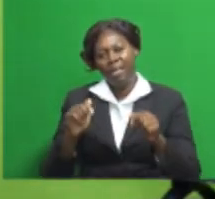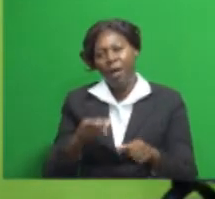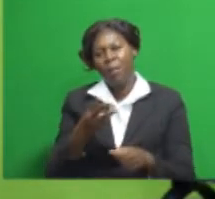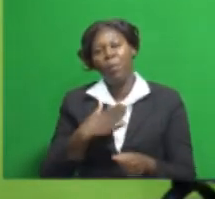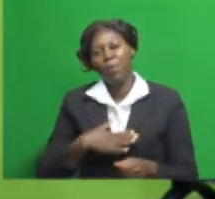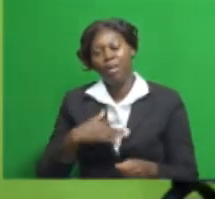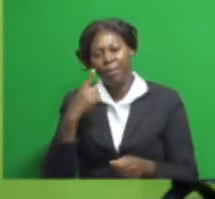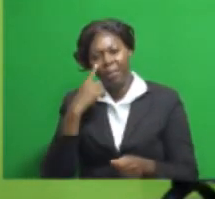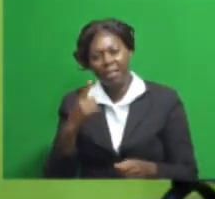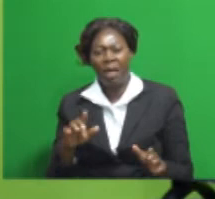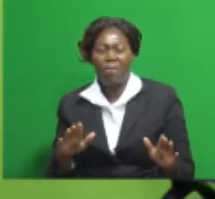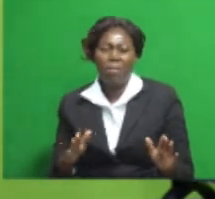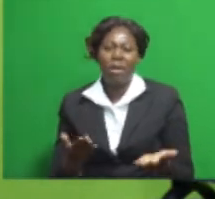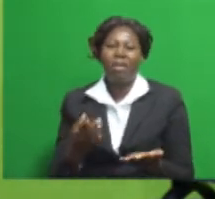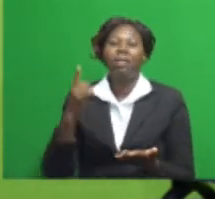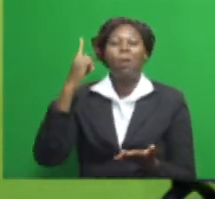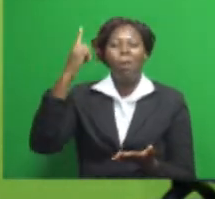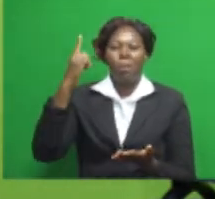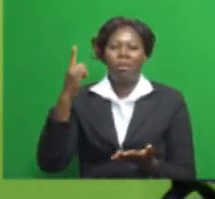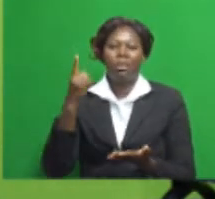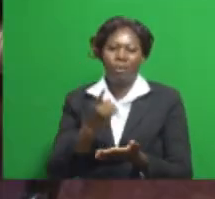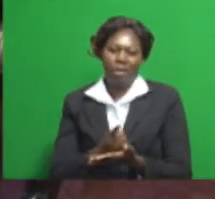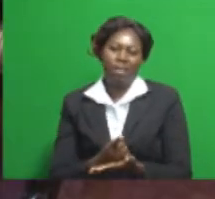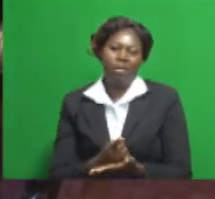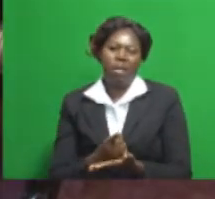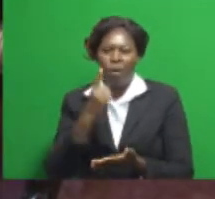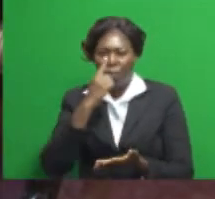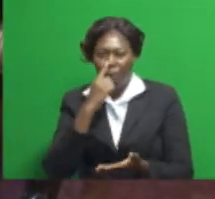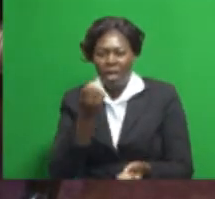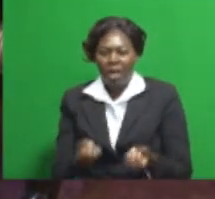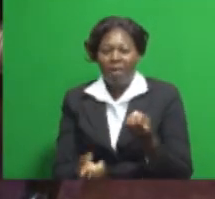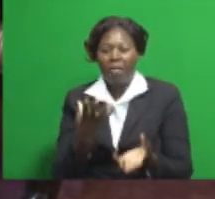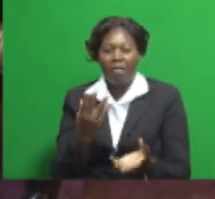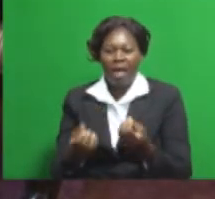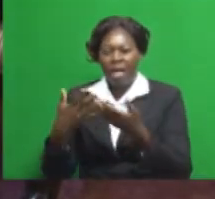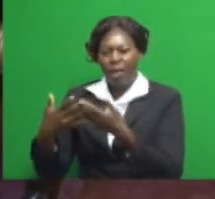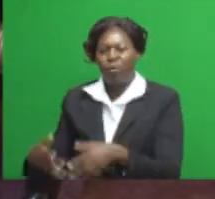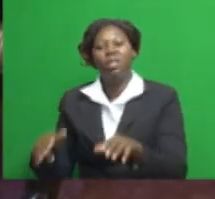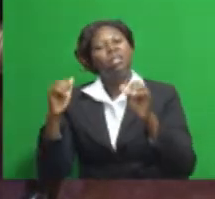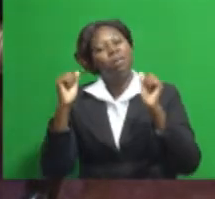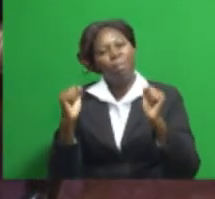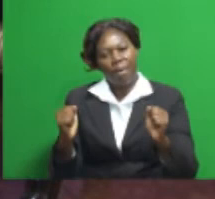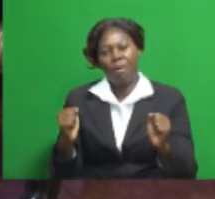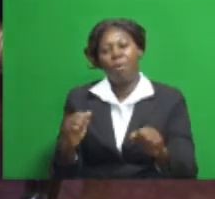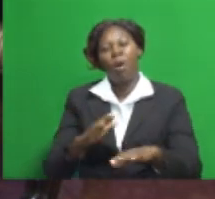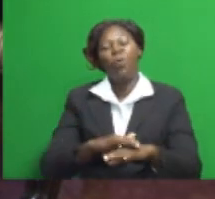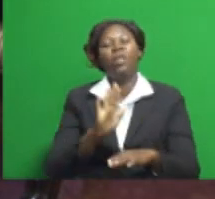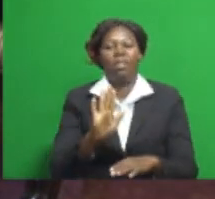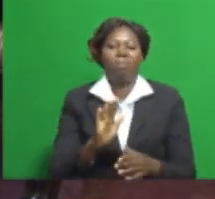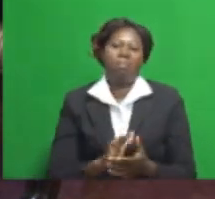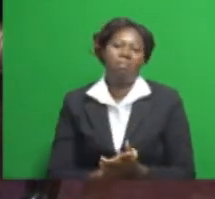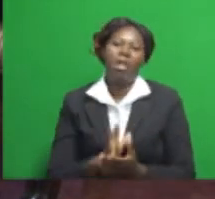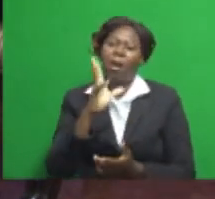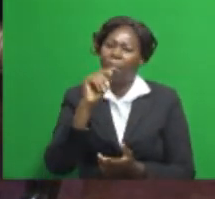uyu achigona kuti moto ushaiwe simba. Pane dzimwe nguva dzaanoita kuti moto uite kunge une